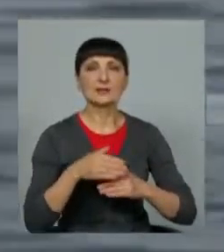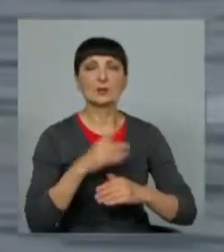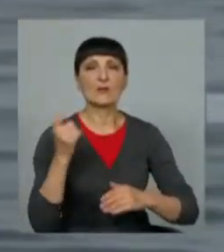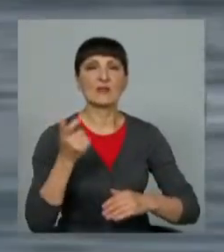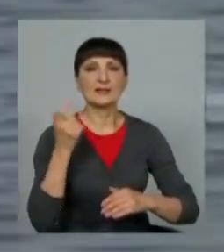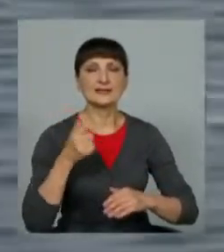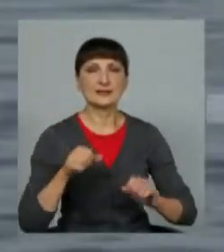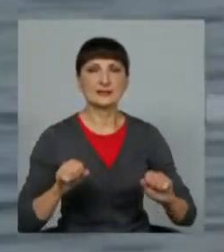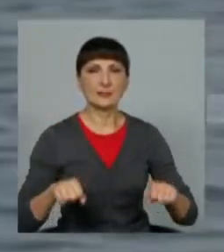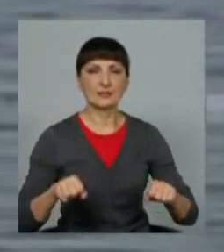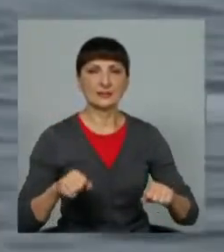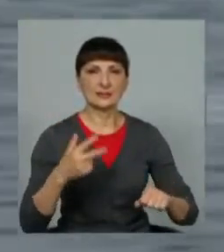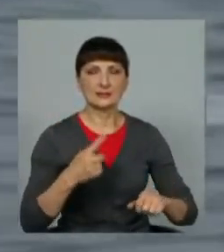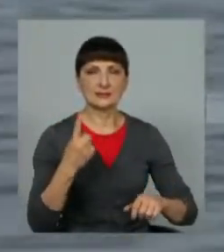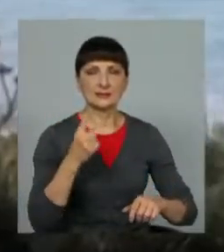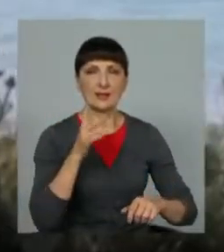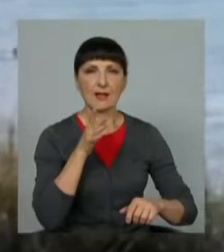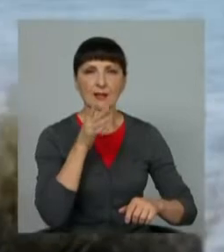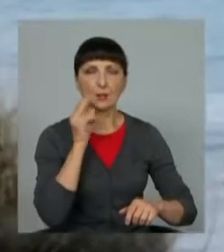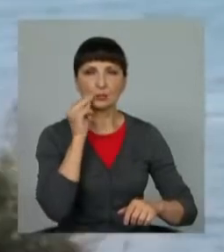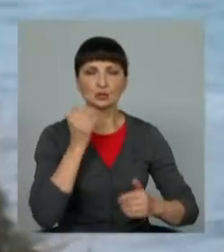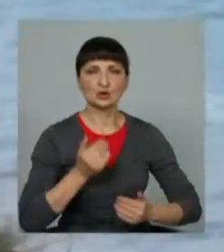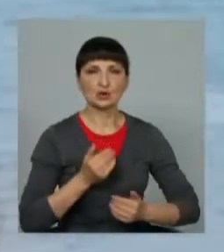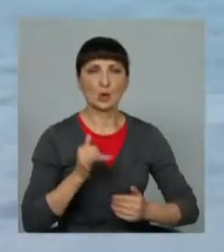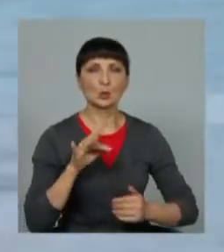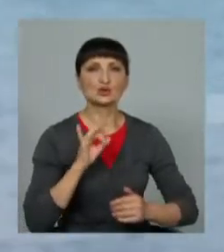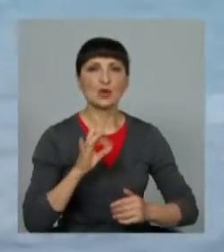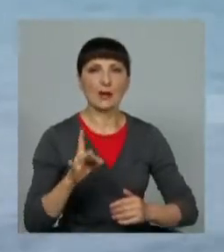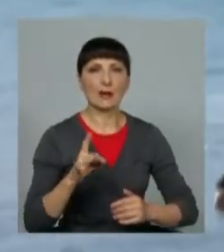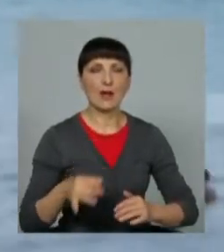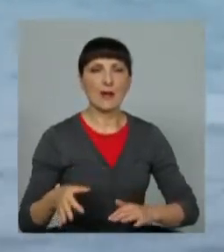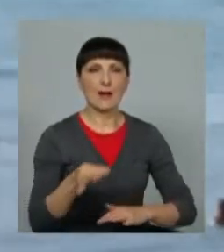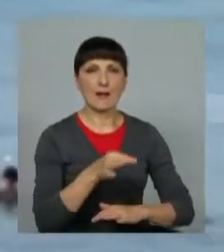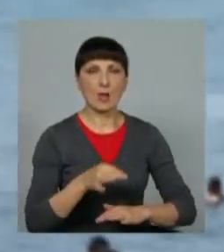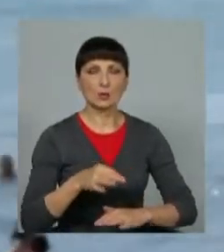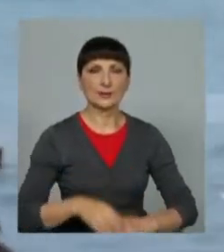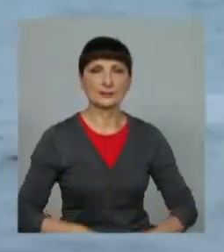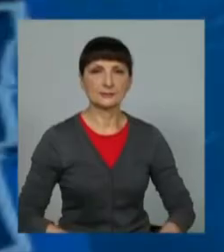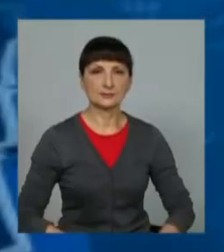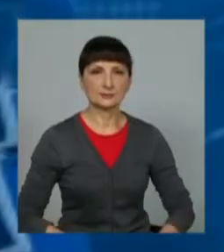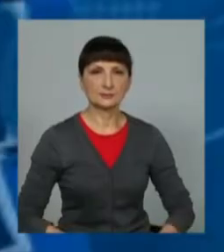владельца водного транспорта, 31-летнего жителя Урджарского района Восточно-Казахстанской области.